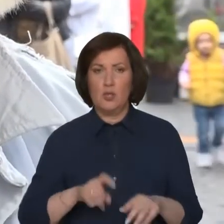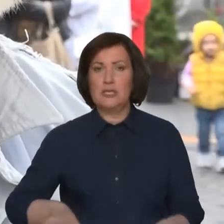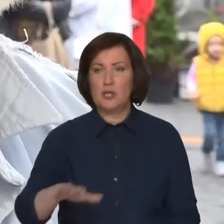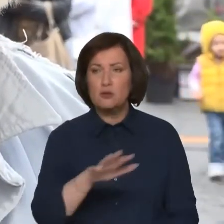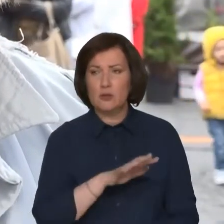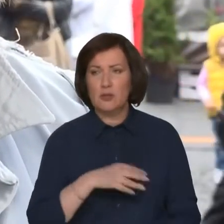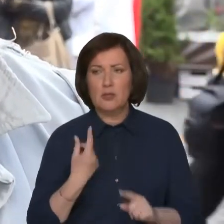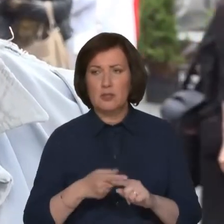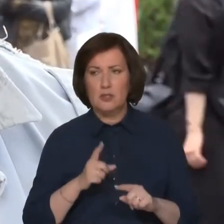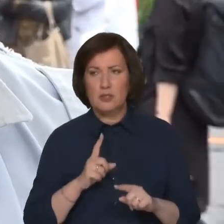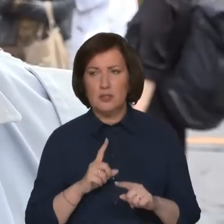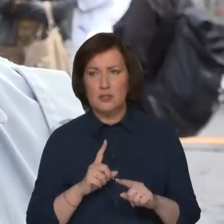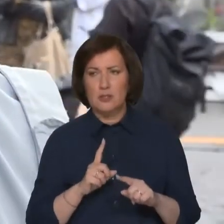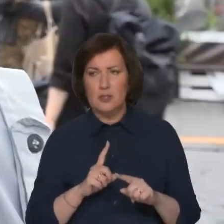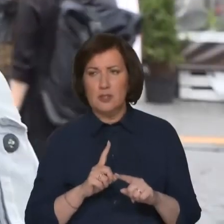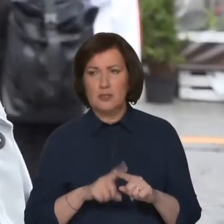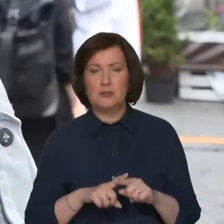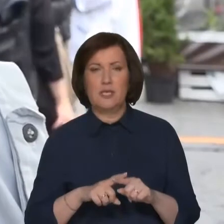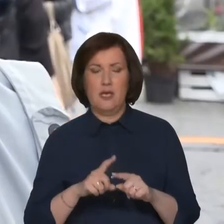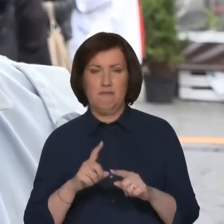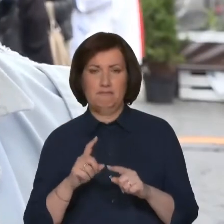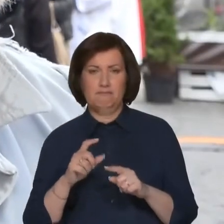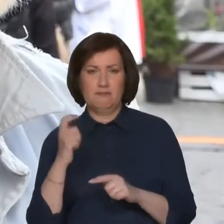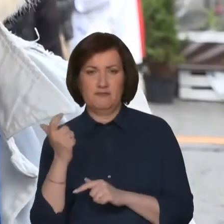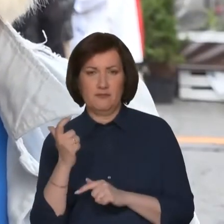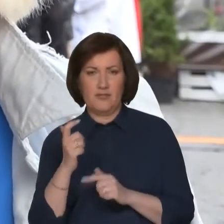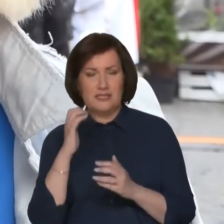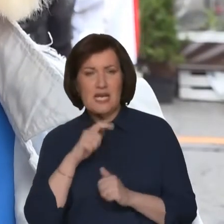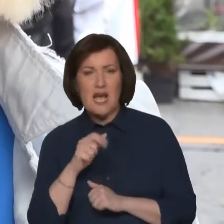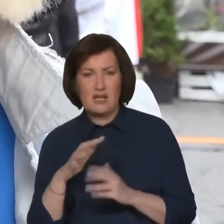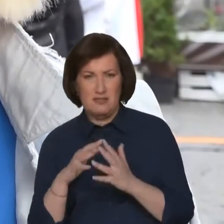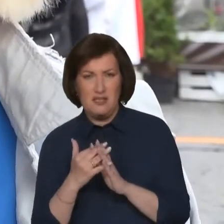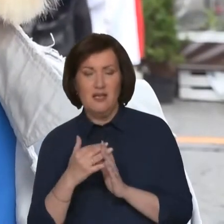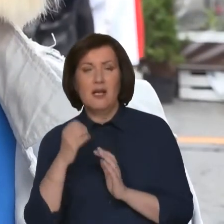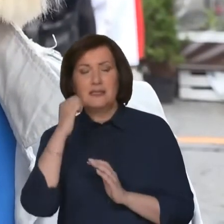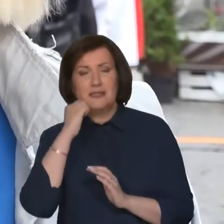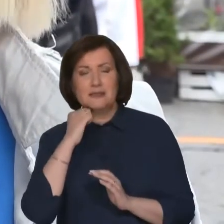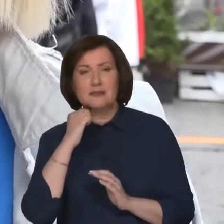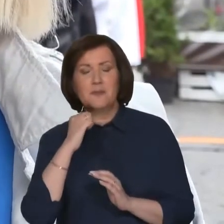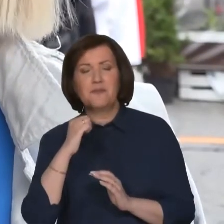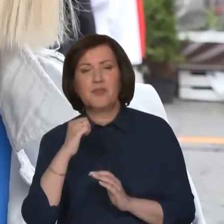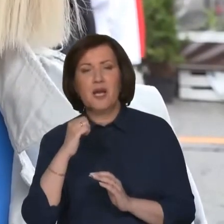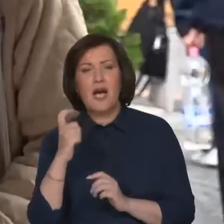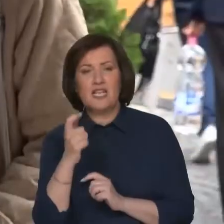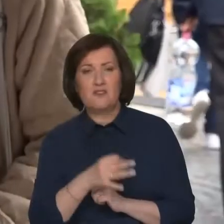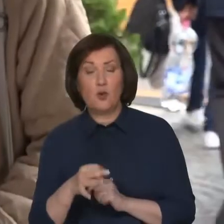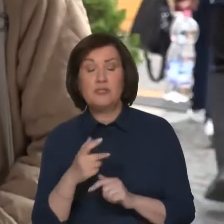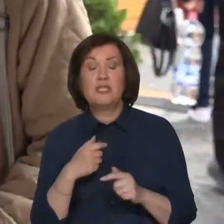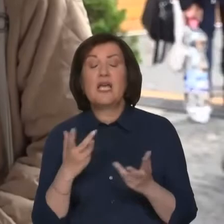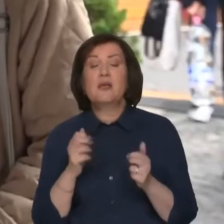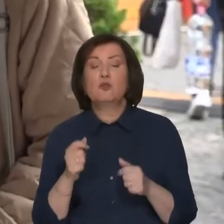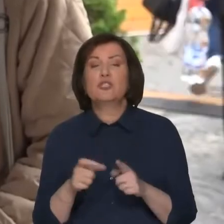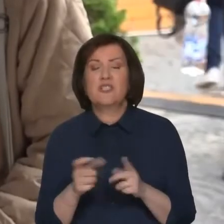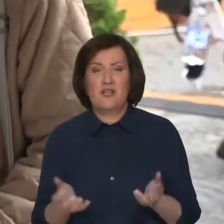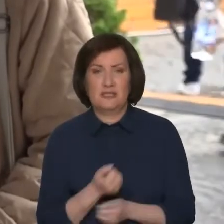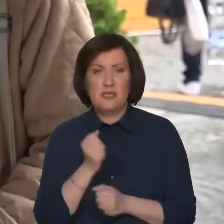території, це Старий Салт і Харківська область, мені дуже цікаво, які слова можуть знайтися, як це